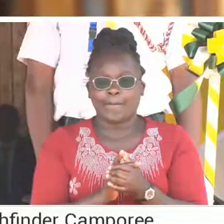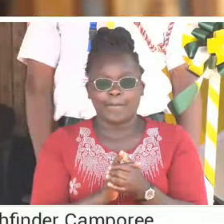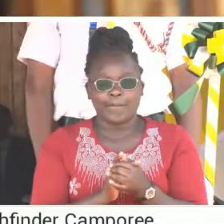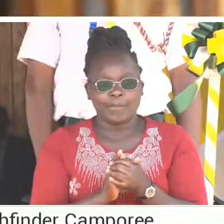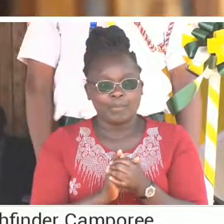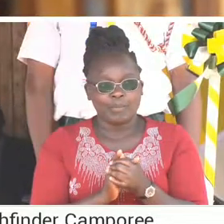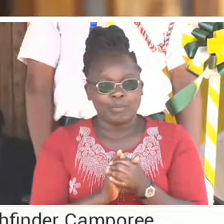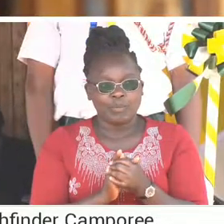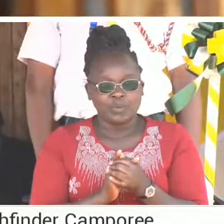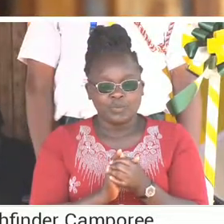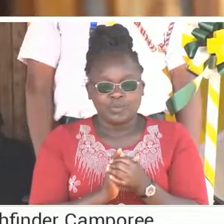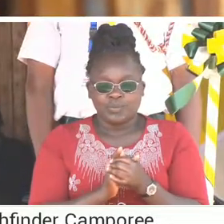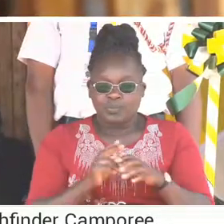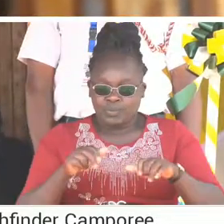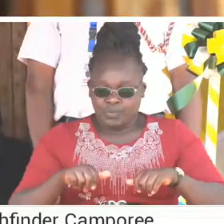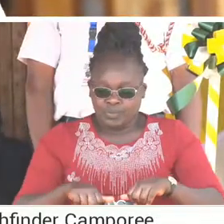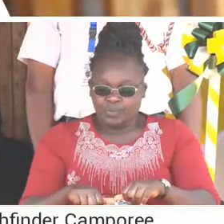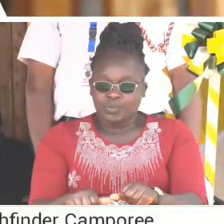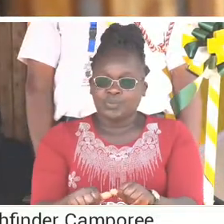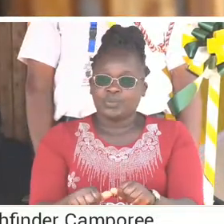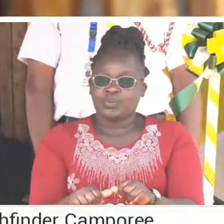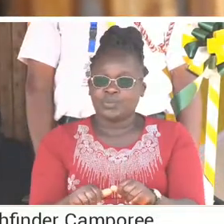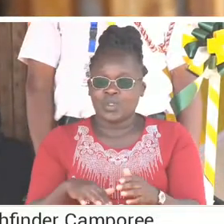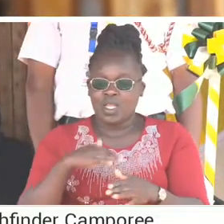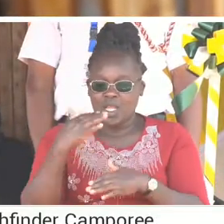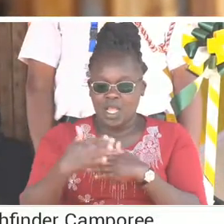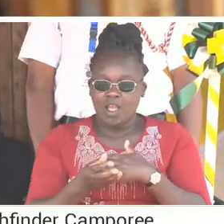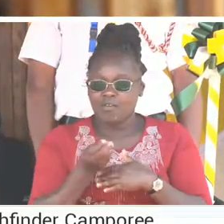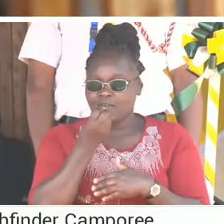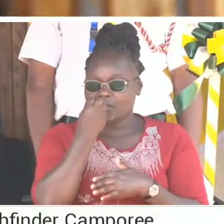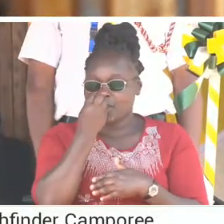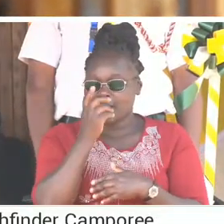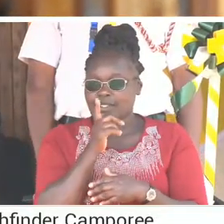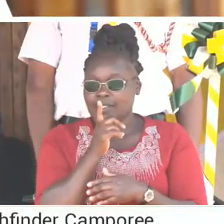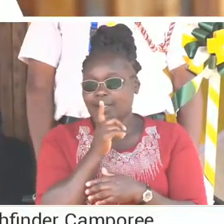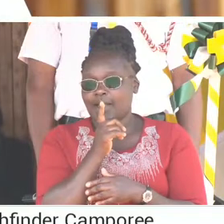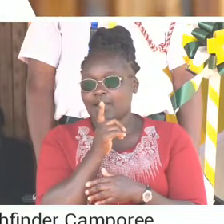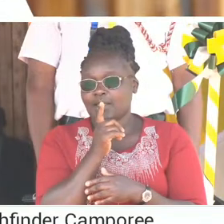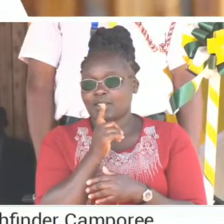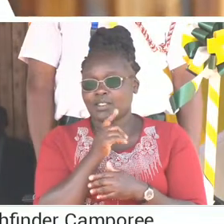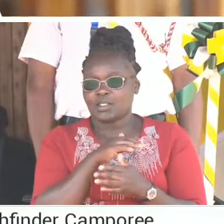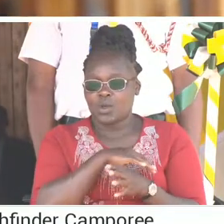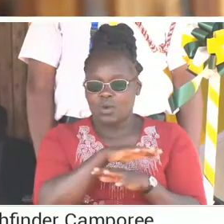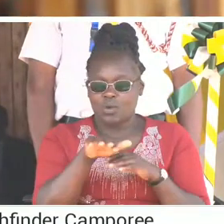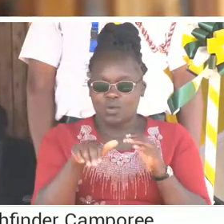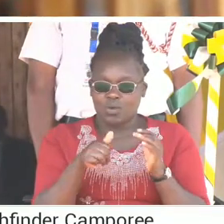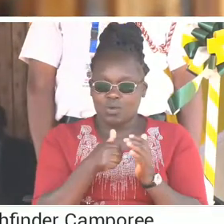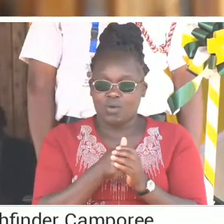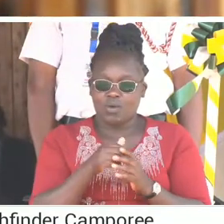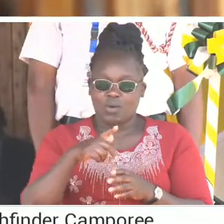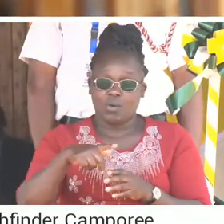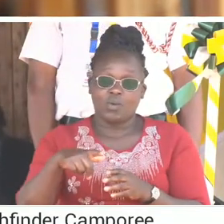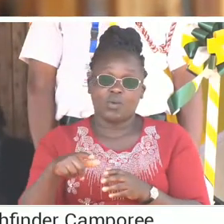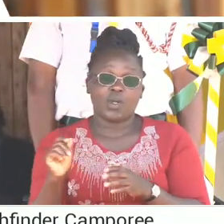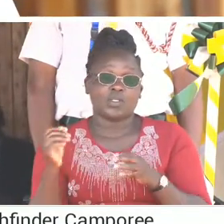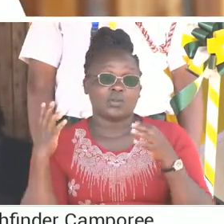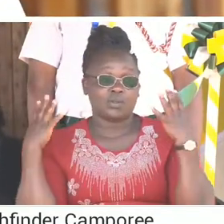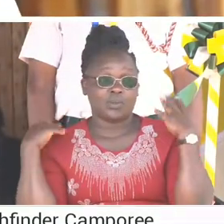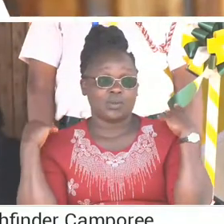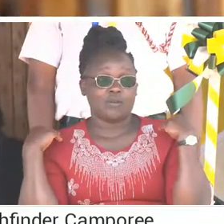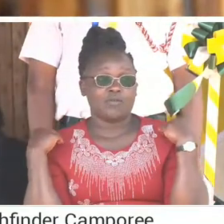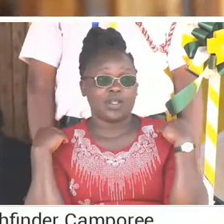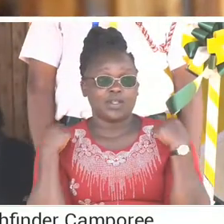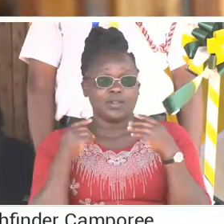ni kuwa baada ya kula chamcha, wavumbuzi na watafuta njia walienda kwenye uwanja ili waweze